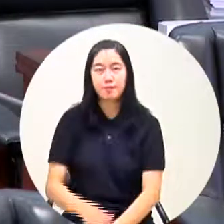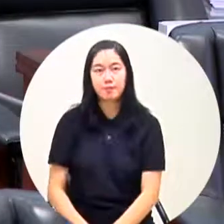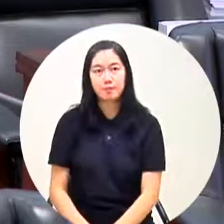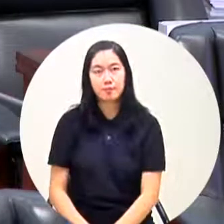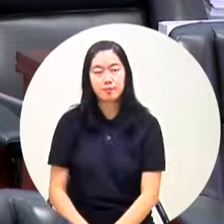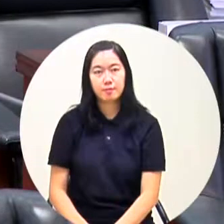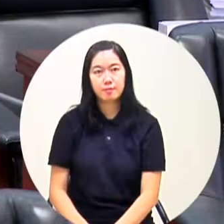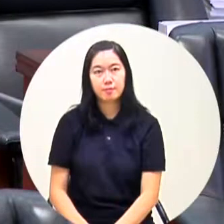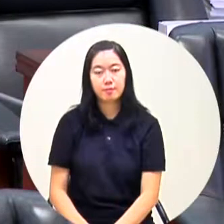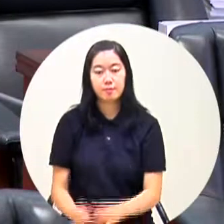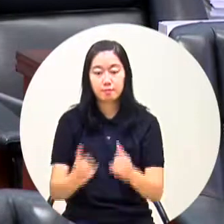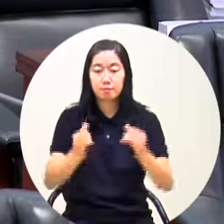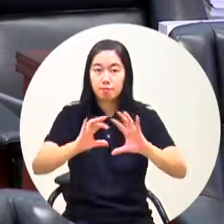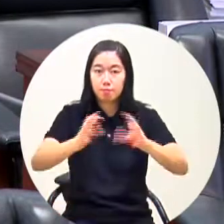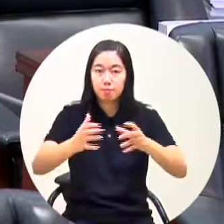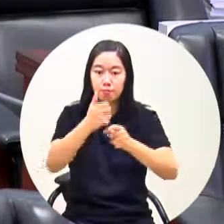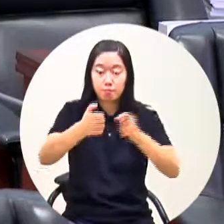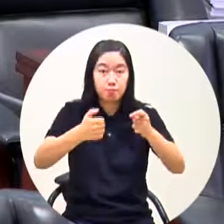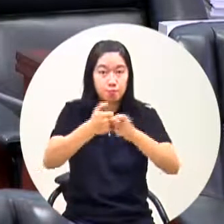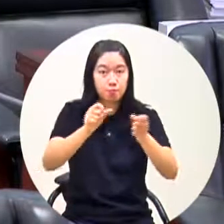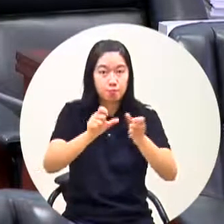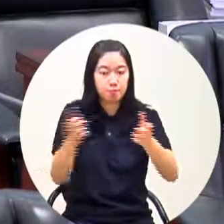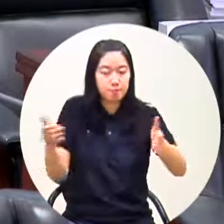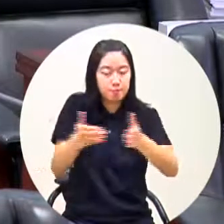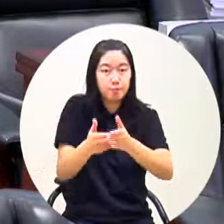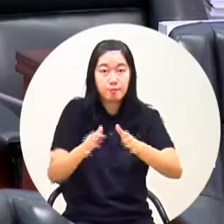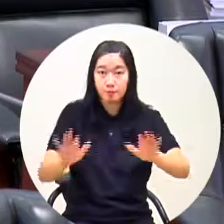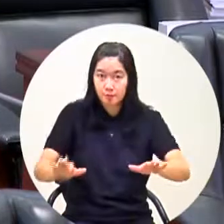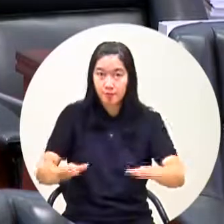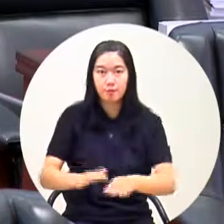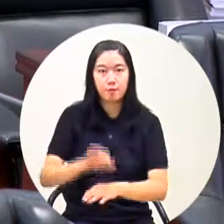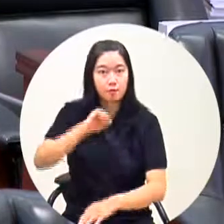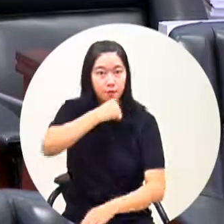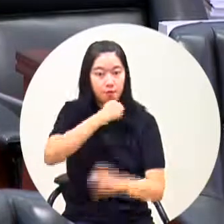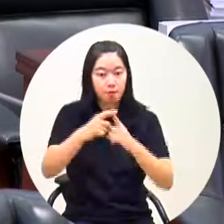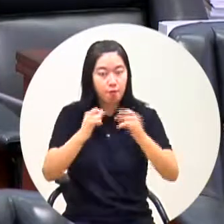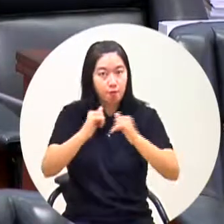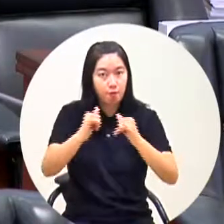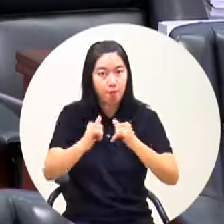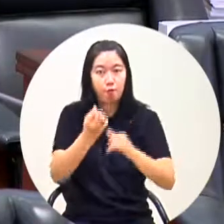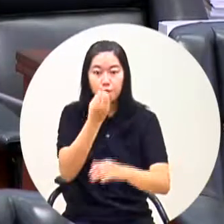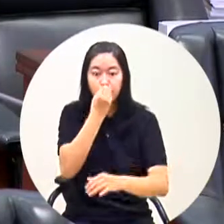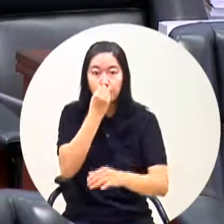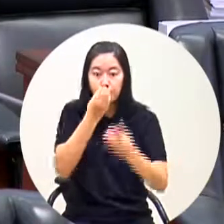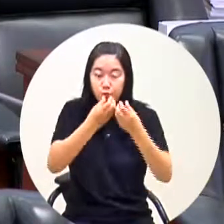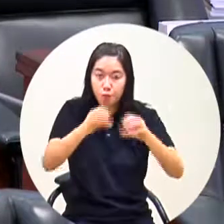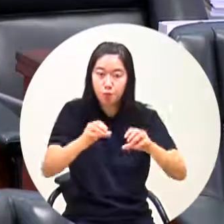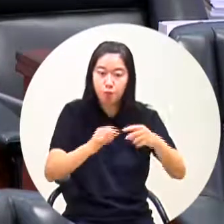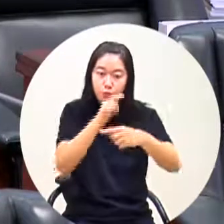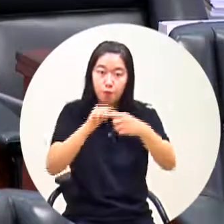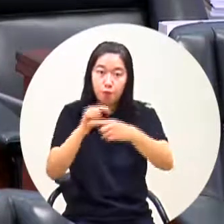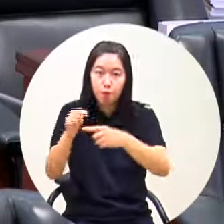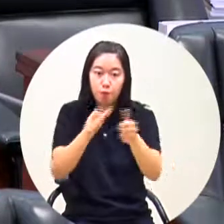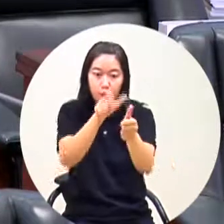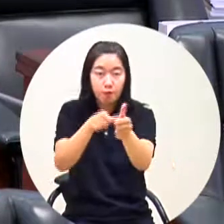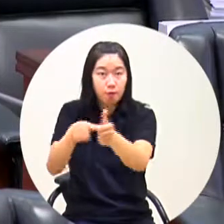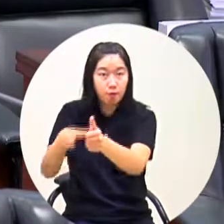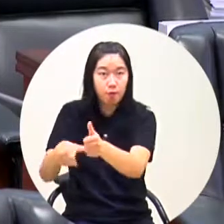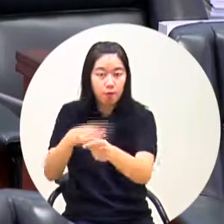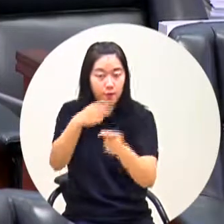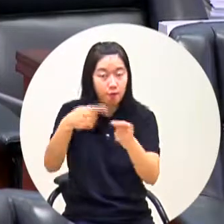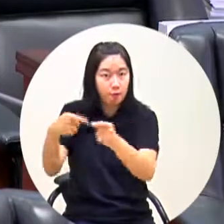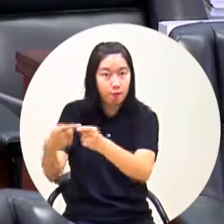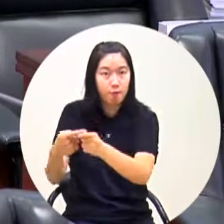从民国50年代到现在，台湾人吃蛋有平均每人每年消